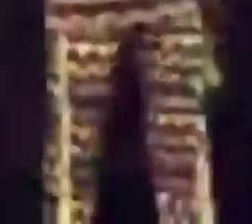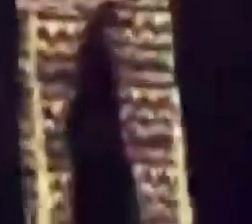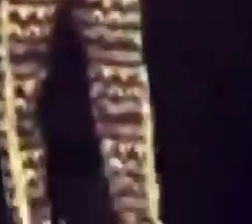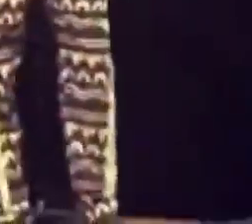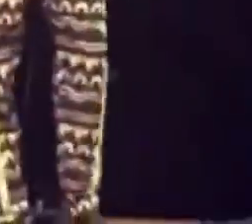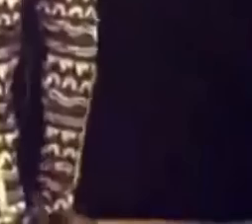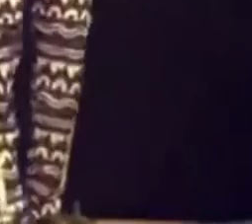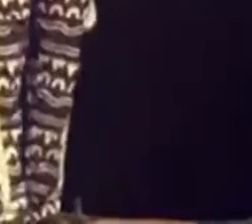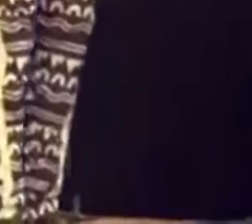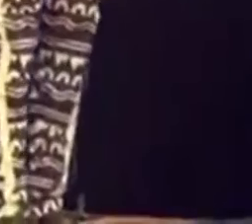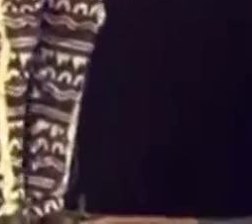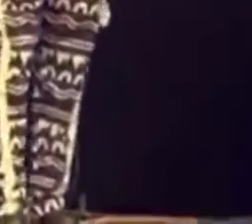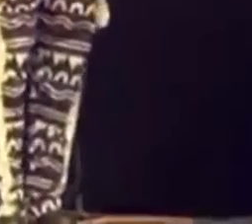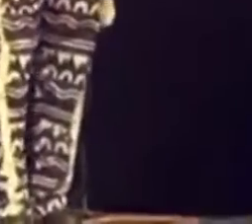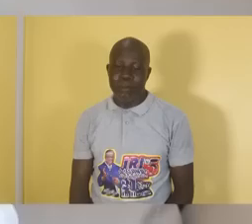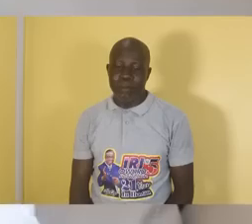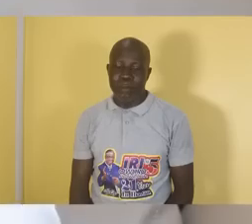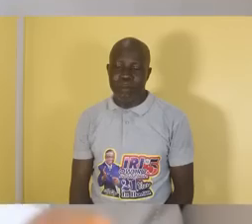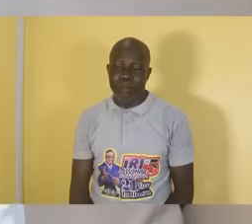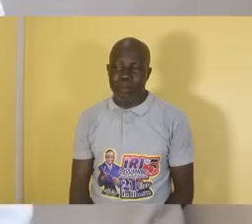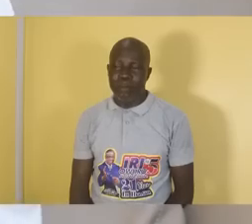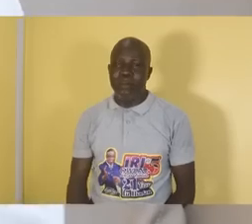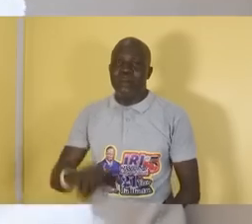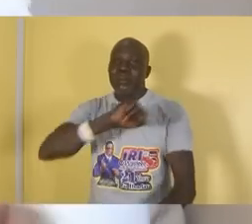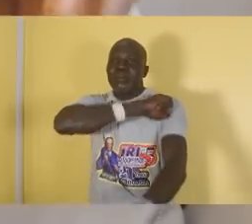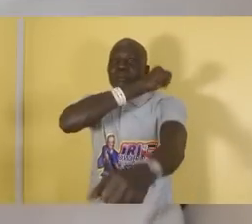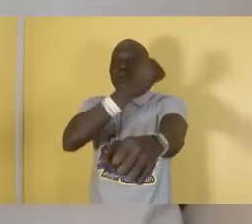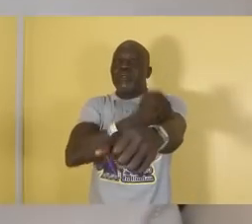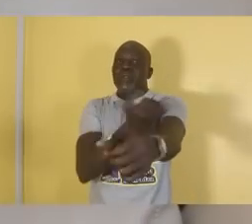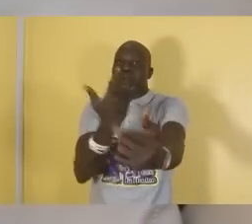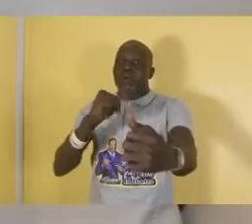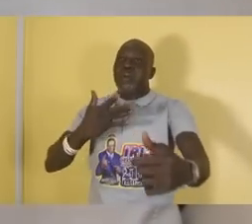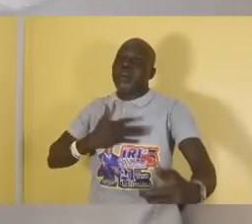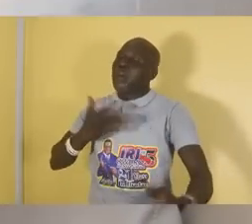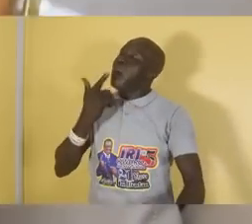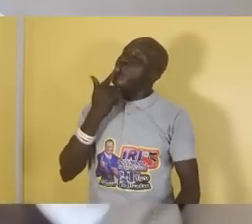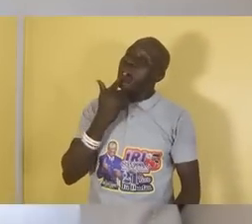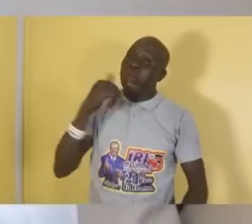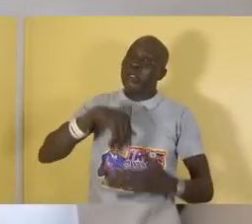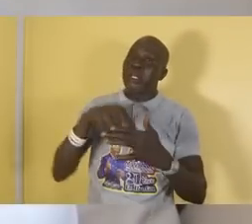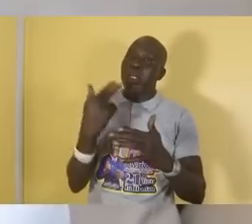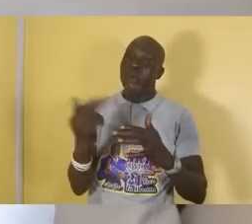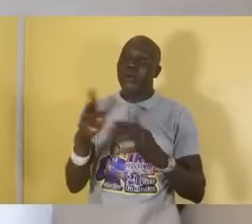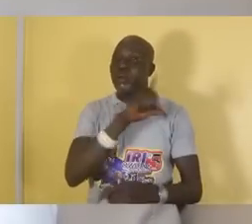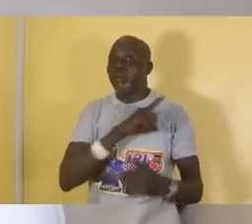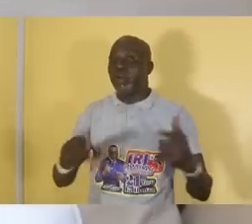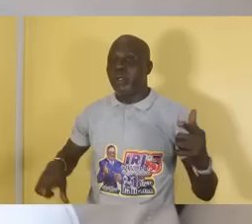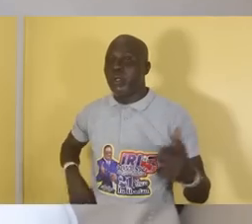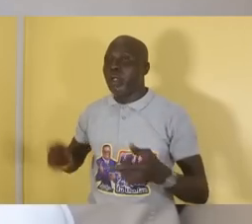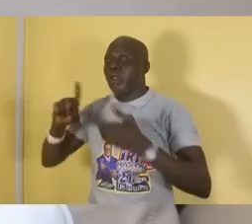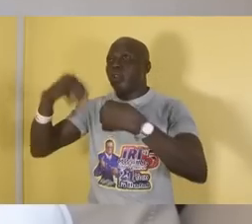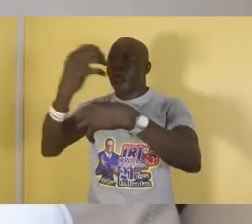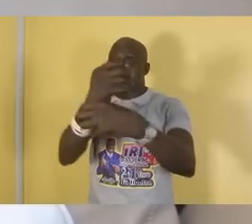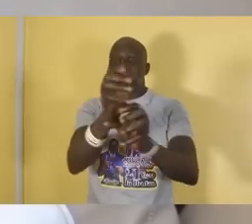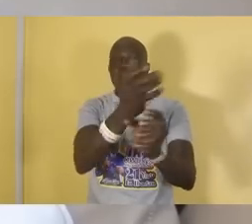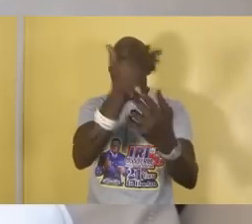yàgò dáadáa ni yàgò. Àṣẹ tí ẹnu mi jáde. Authority comes out for my mouth. Lórúkọ Olúwa. In the name of the Lord. Tó dá ayé